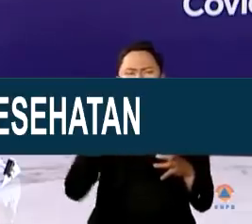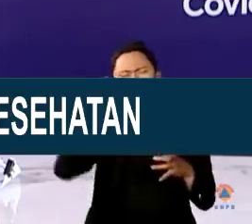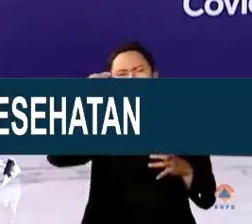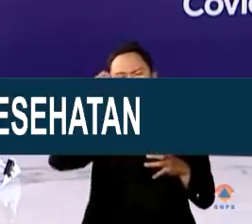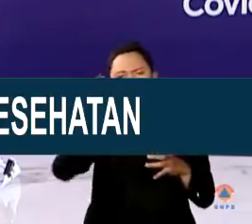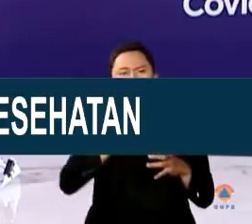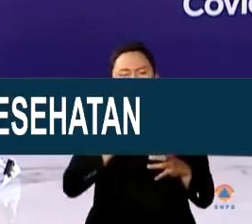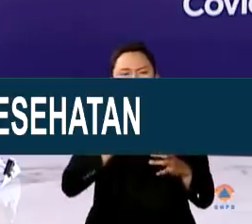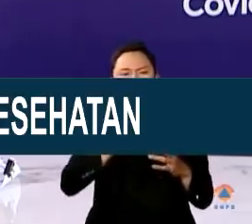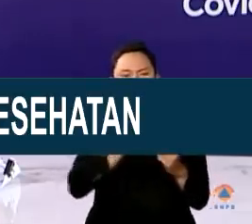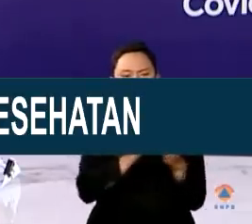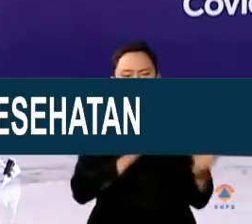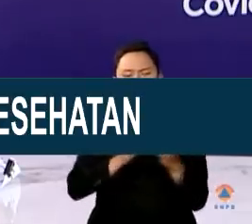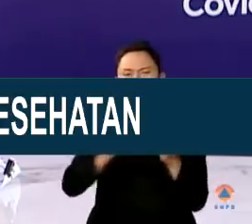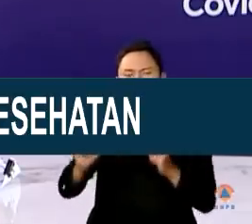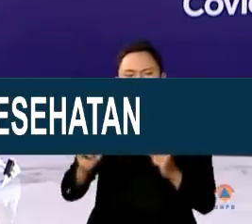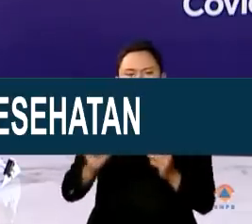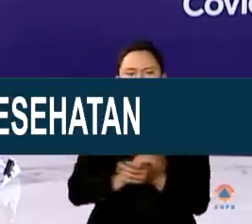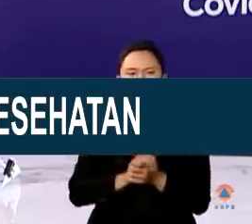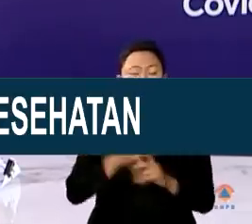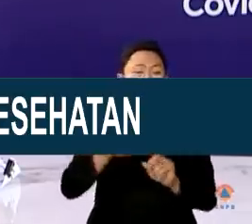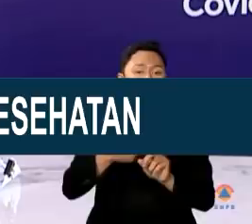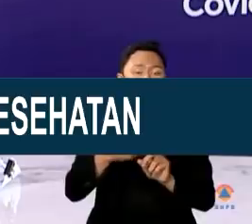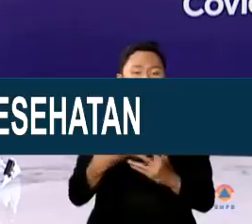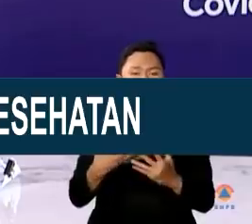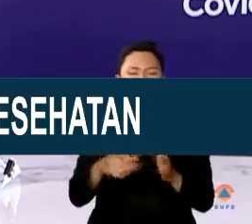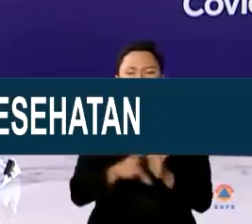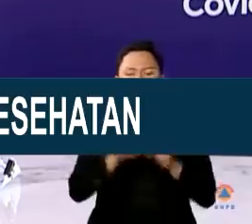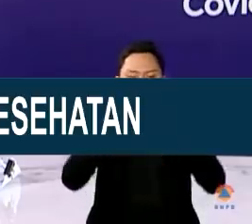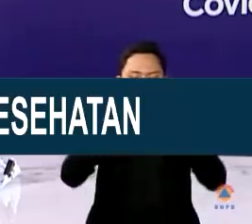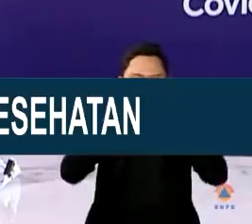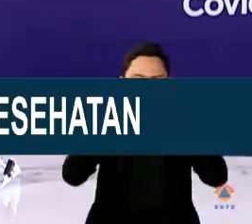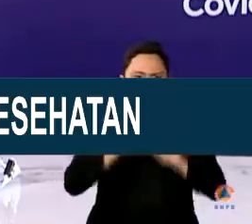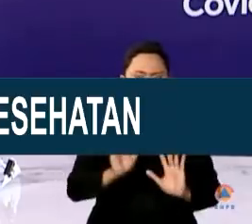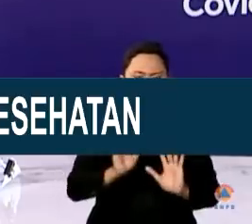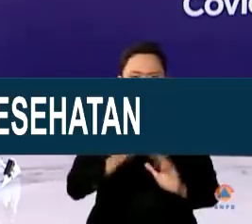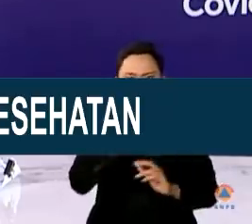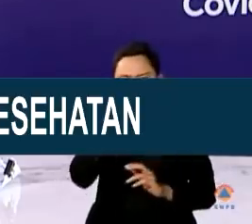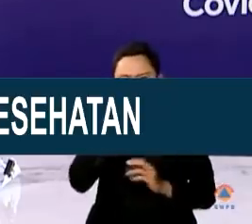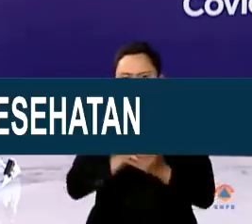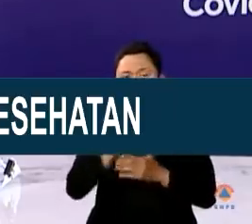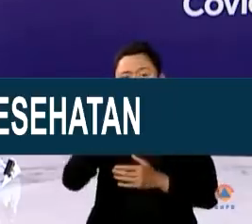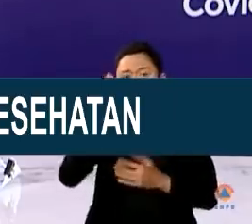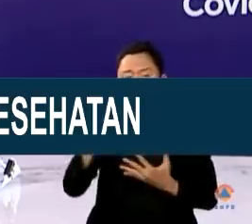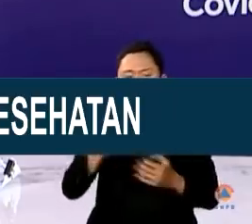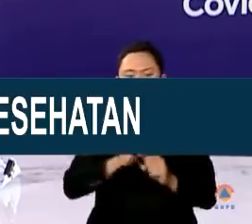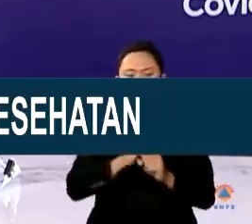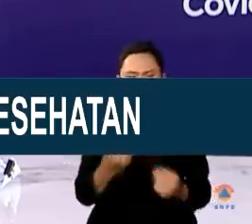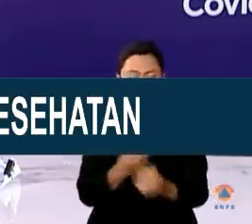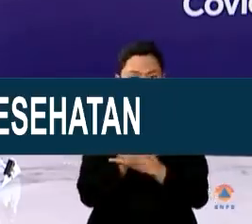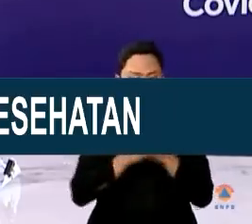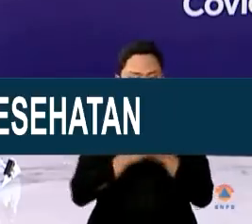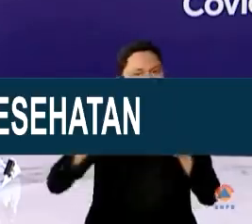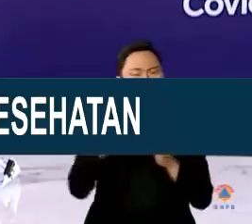kita untuk bisa jaga jarak. Ditambah, jika tidak menggunakan masker, akan meningkatkan risiko penularan yang lebih